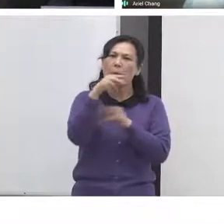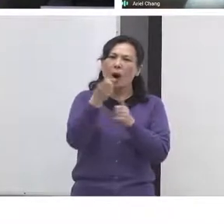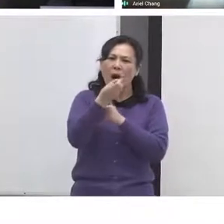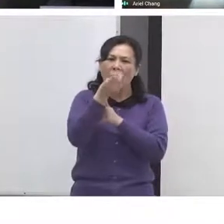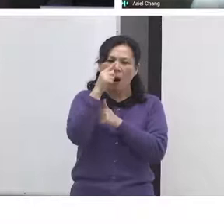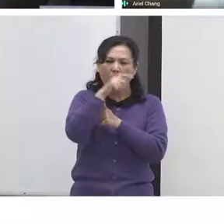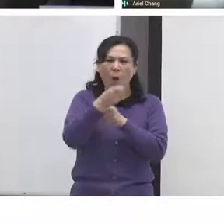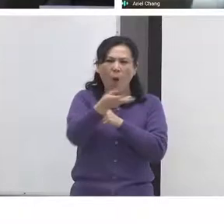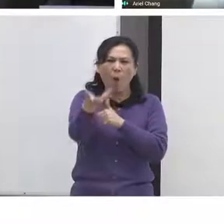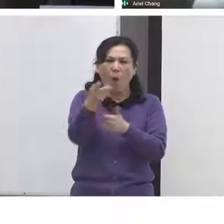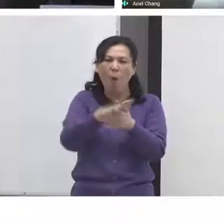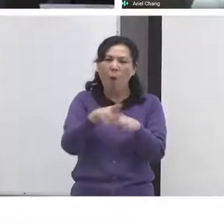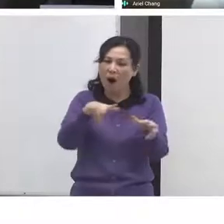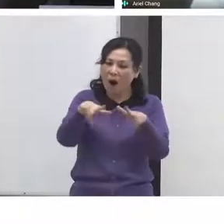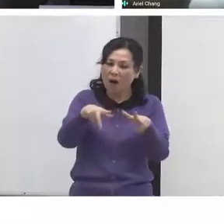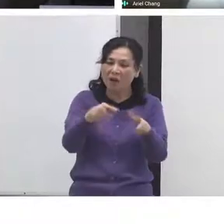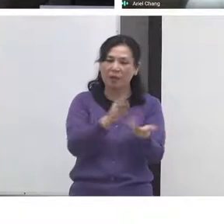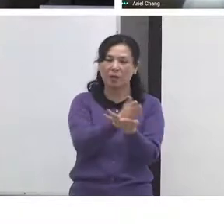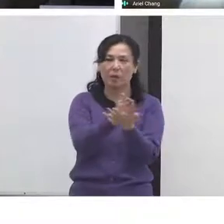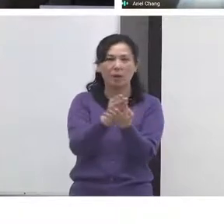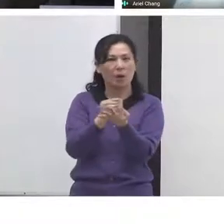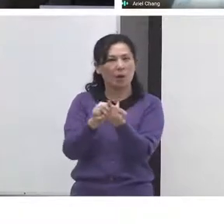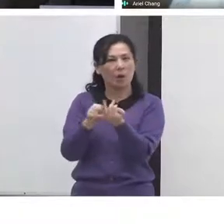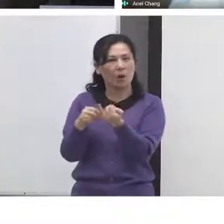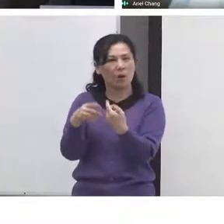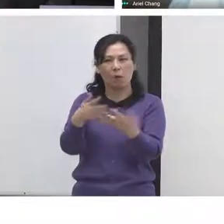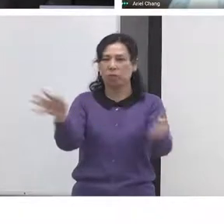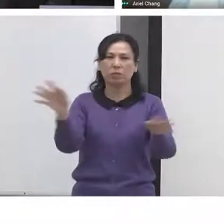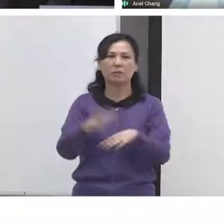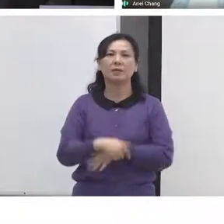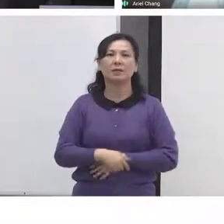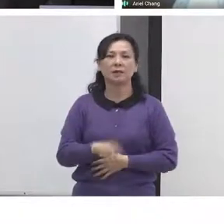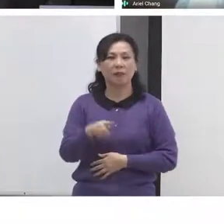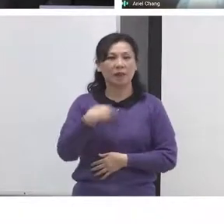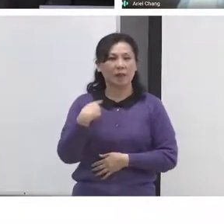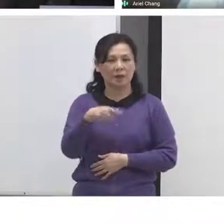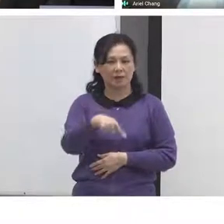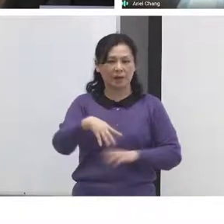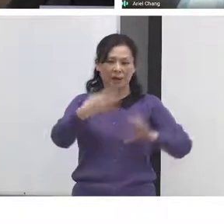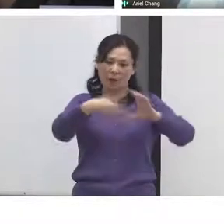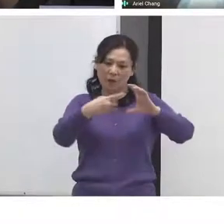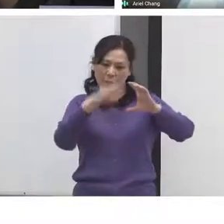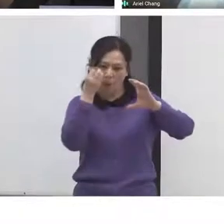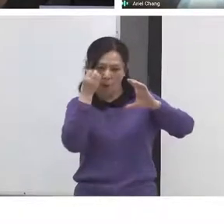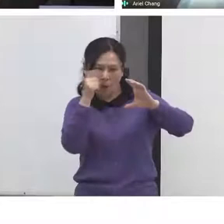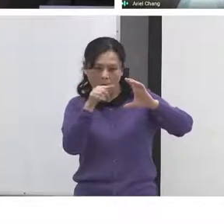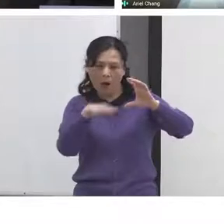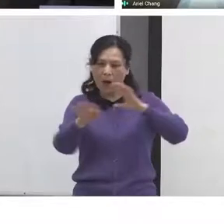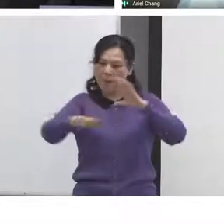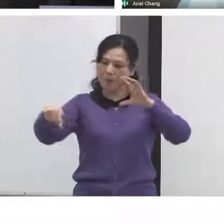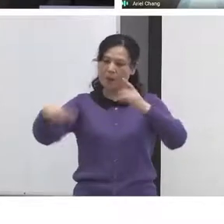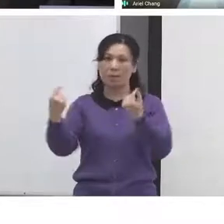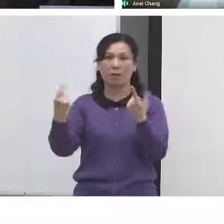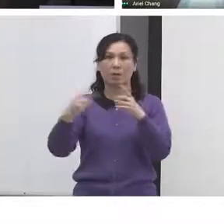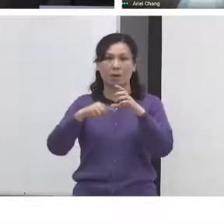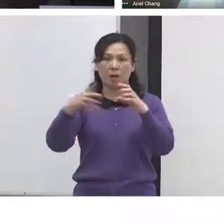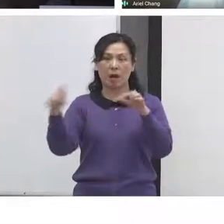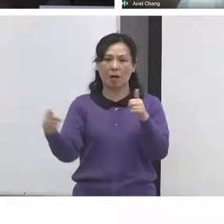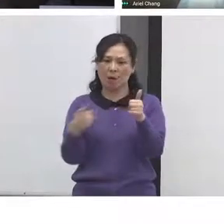众在浏览这个平台的时候还可以就是看到一些其他的参考空间资料，